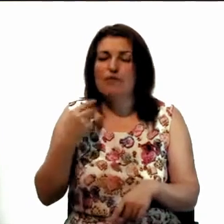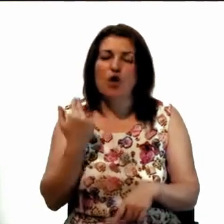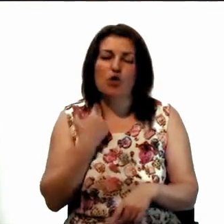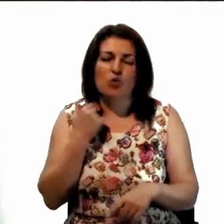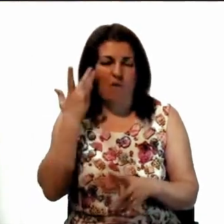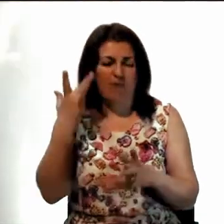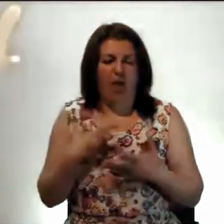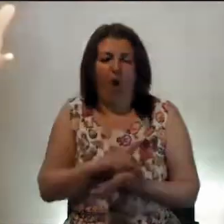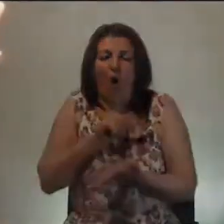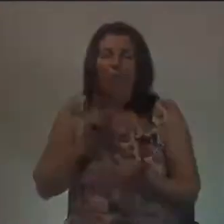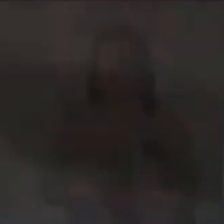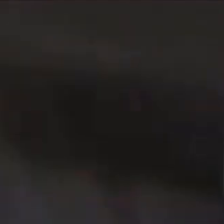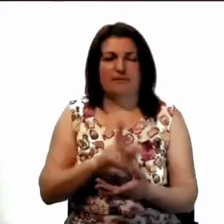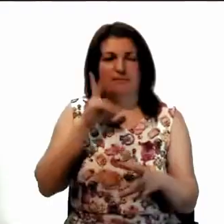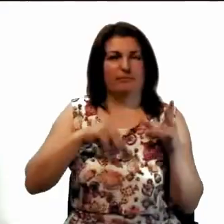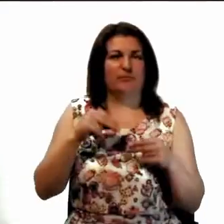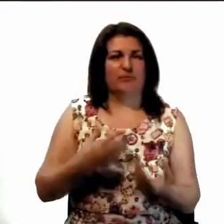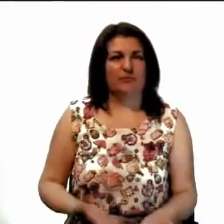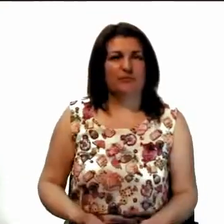и обязательств.